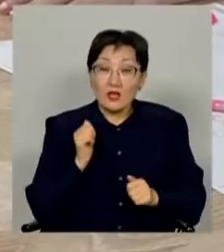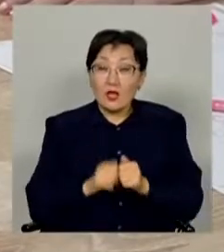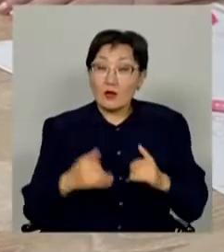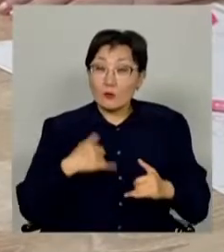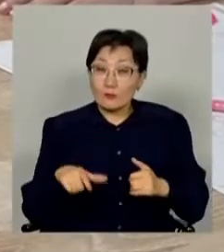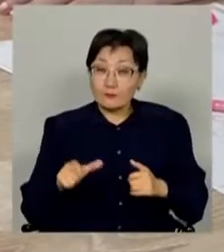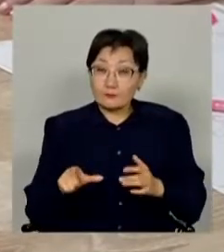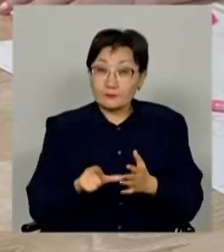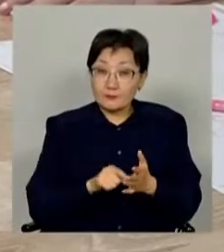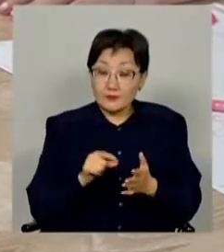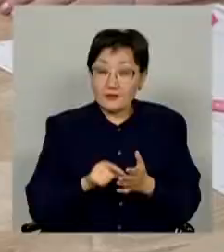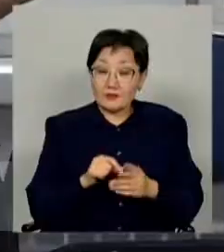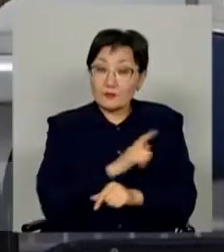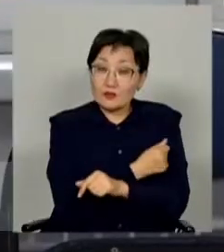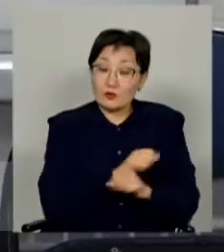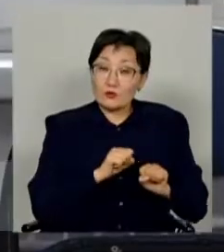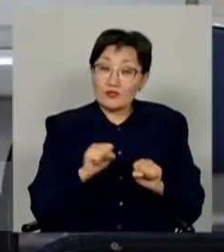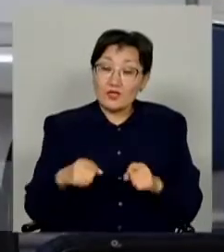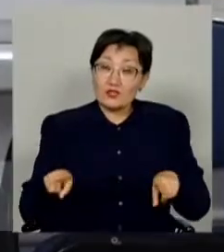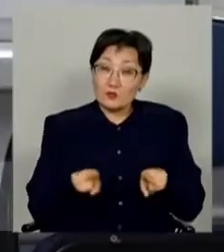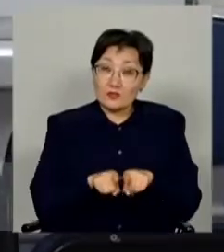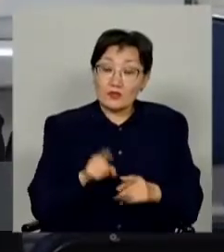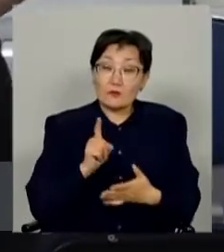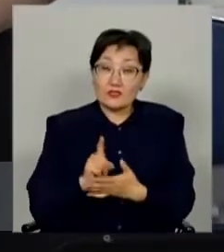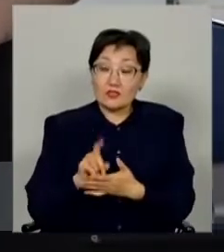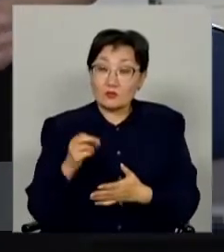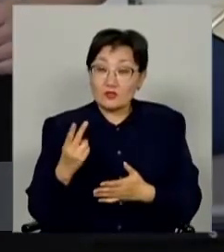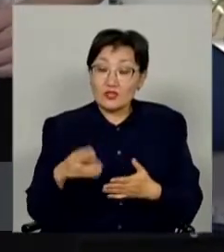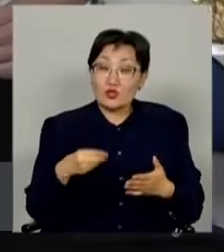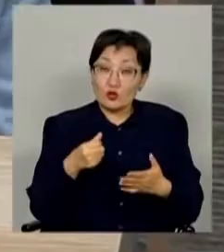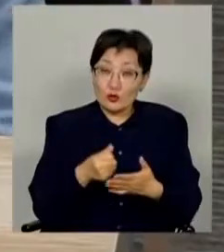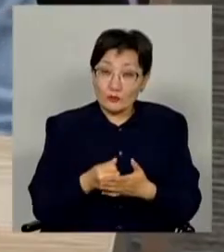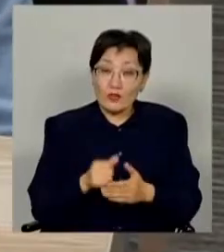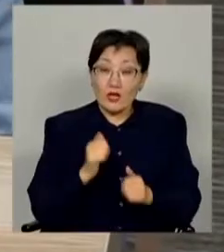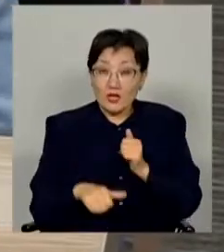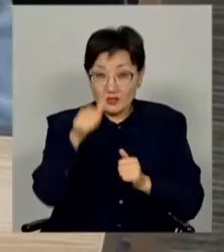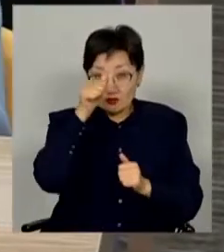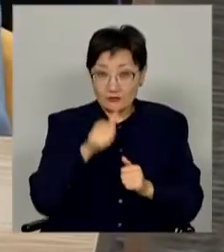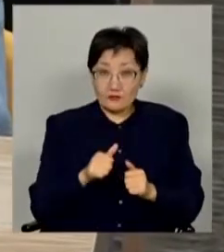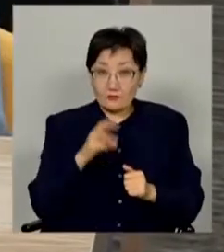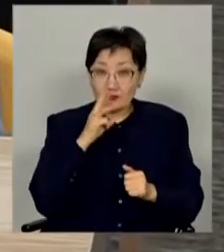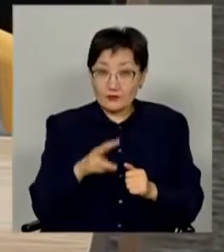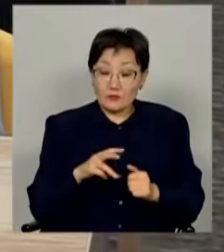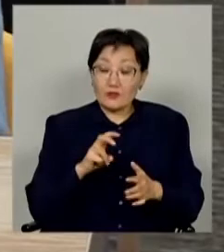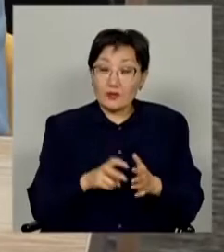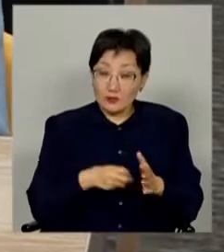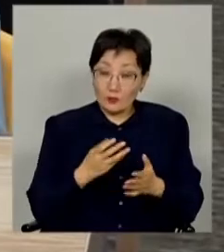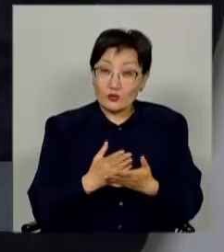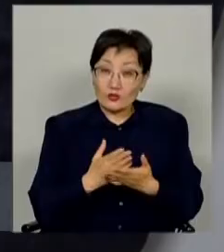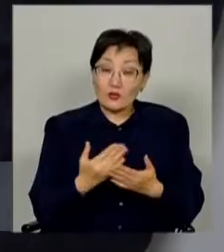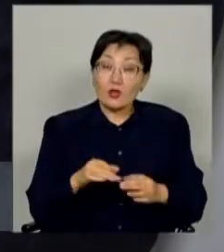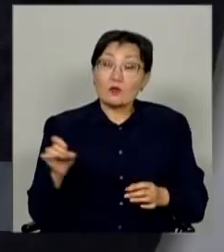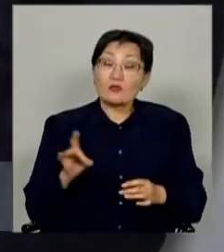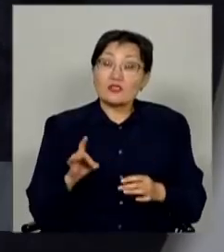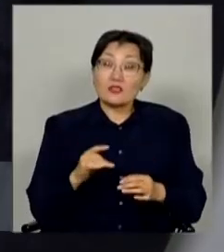әрқайсысынан зейнетақы мен медициналық сақтандыру секілді міндетті әлеуметтік төлемдер ай сайынға жалақыларынан алынып отыр. Ал оның